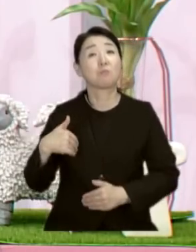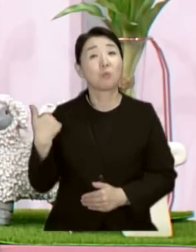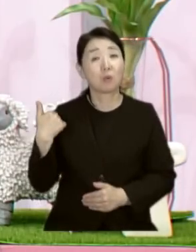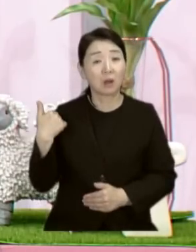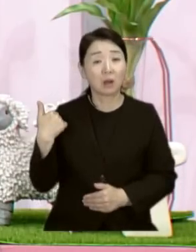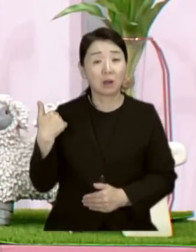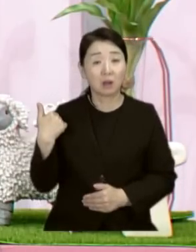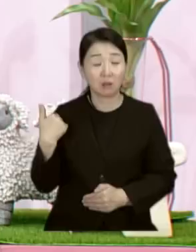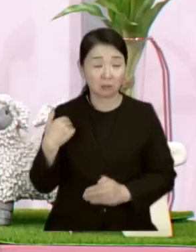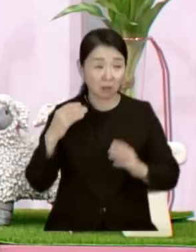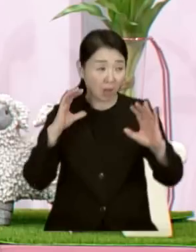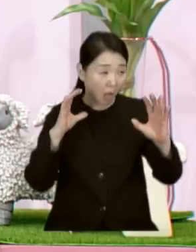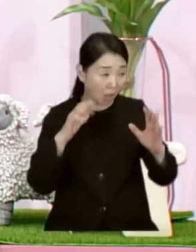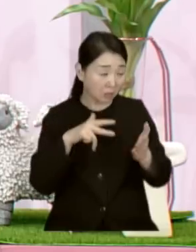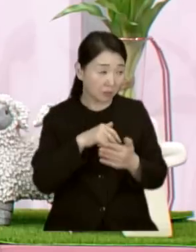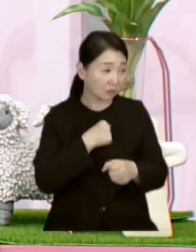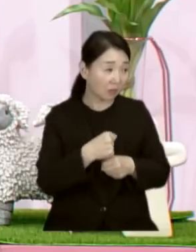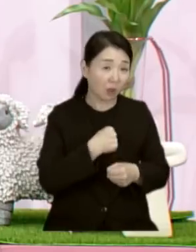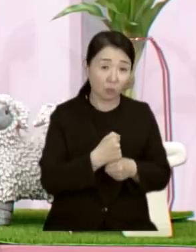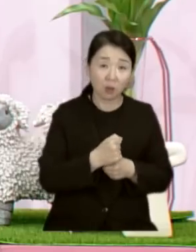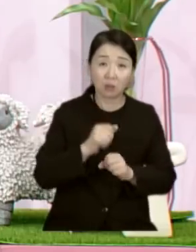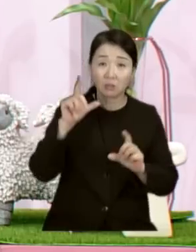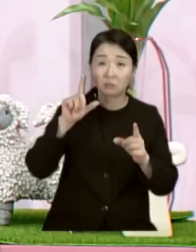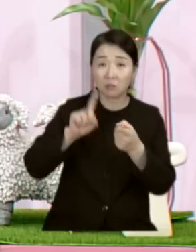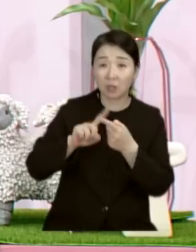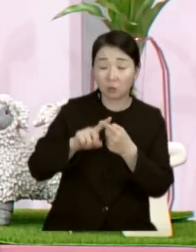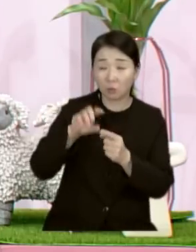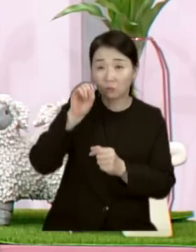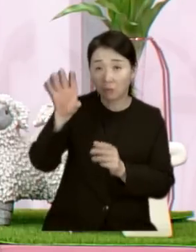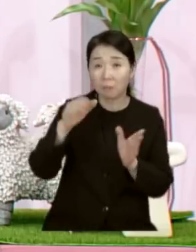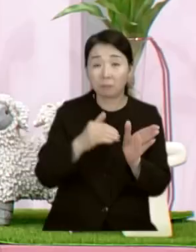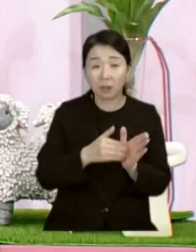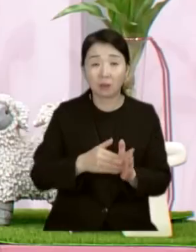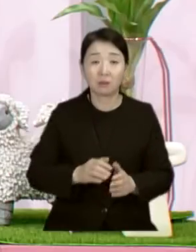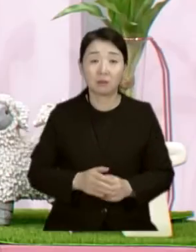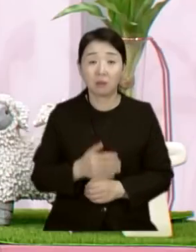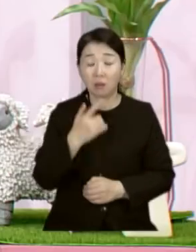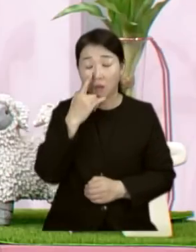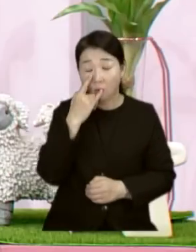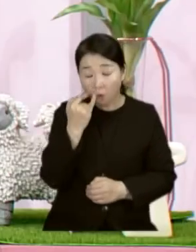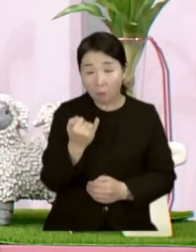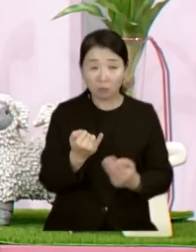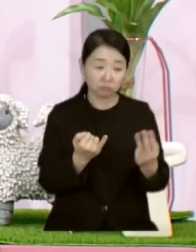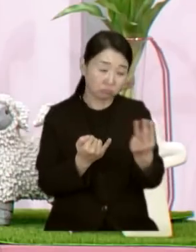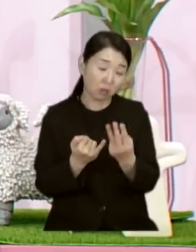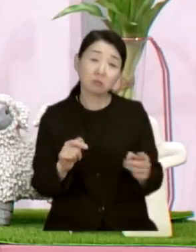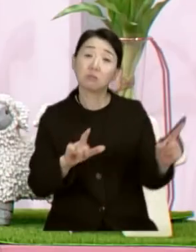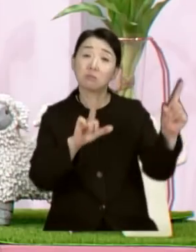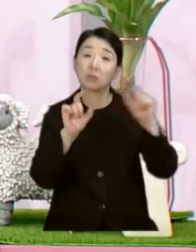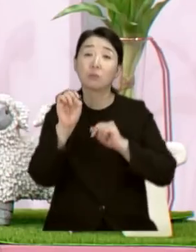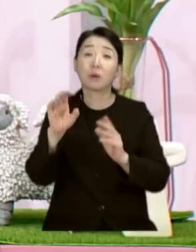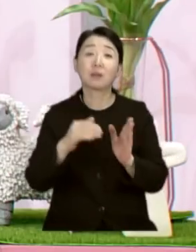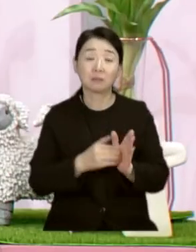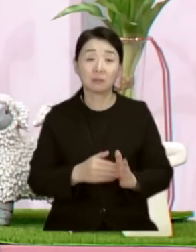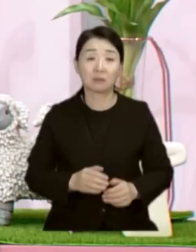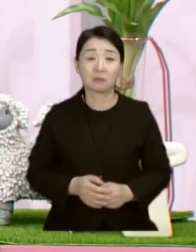될지 애들도 당황스럽고 있는 그대로 얘기를 또 했다고 하더라고. 엄마랑 셋이 그냥 우리